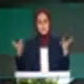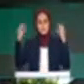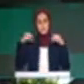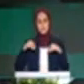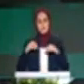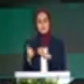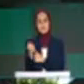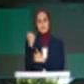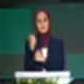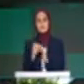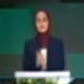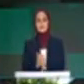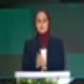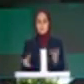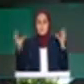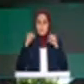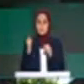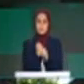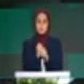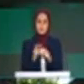التليفون التليفون بيقطع.